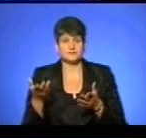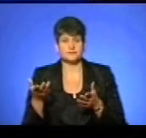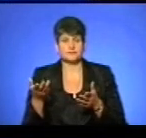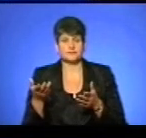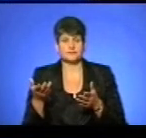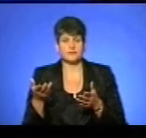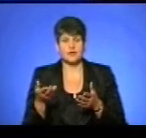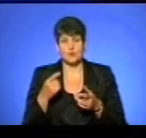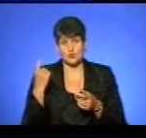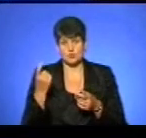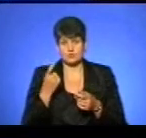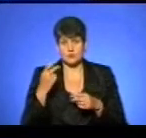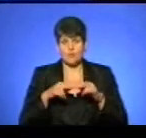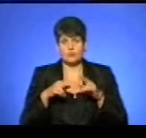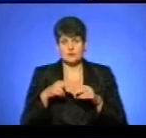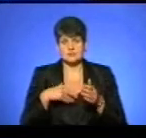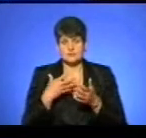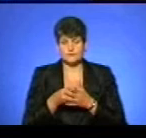якщо господарство побудувало